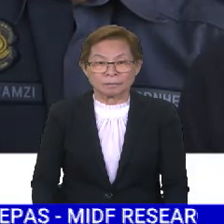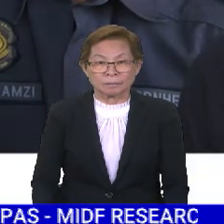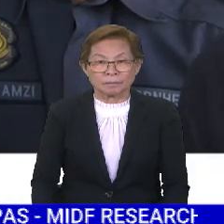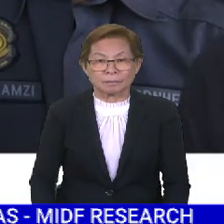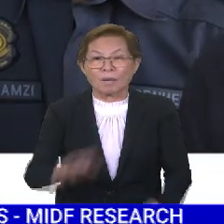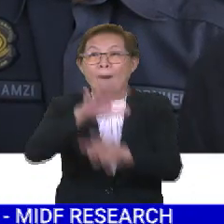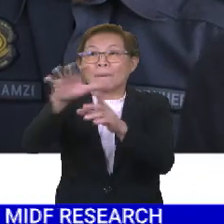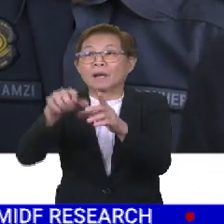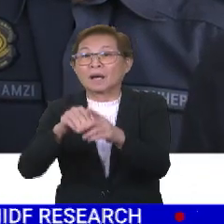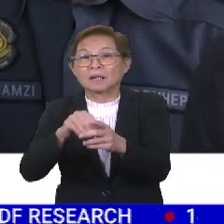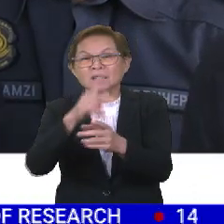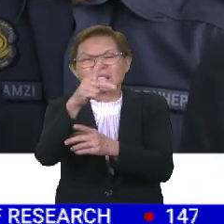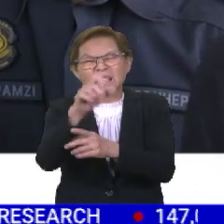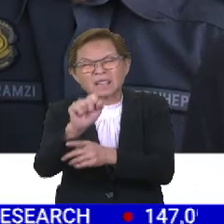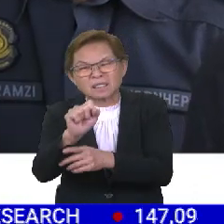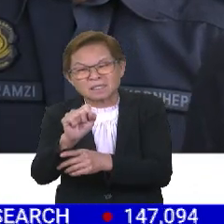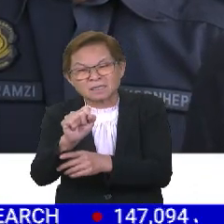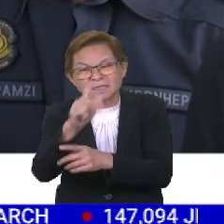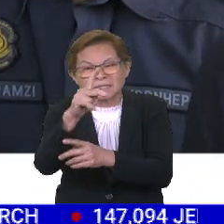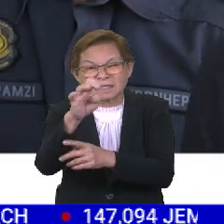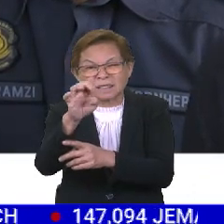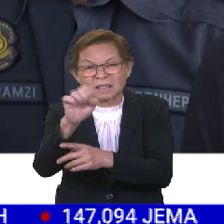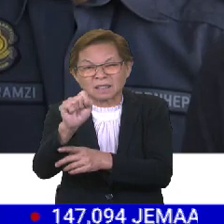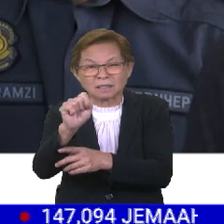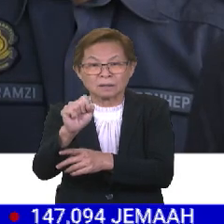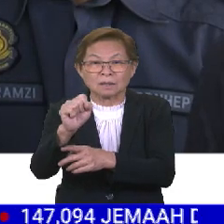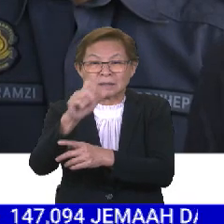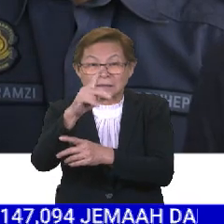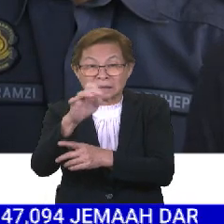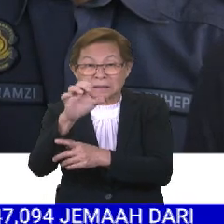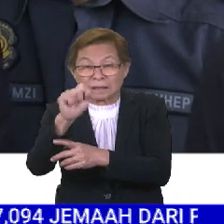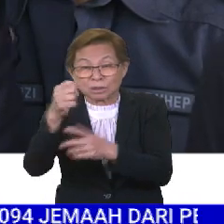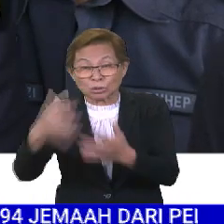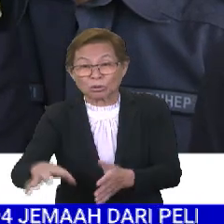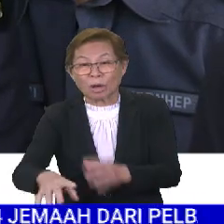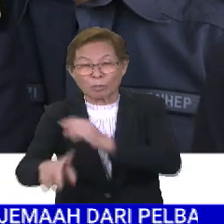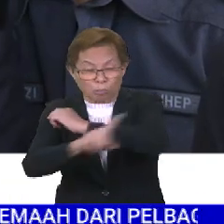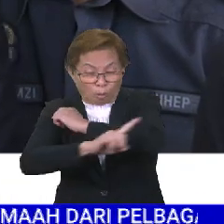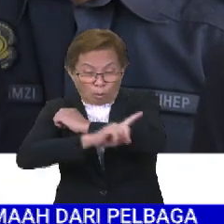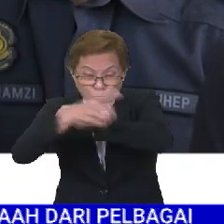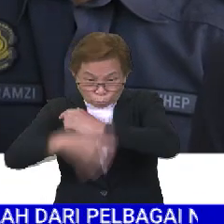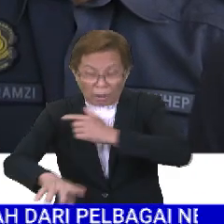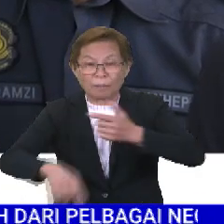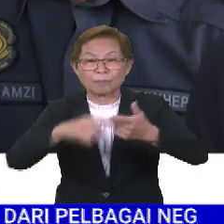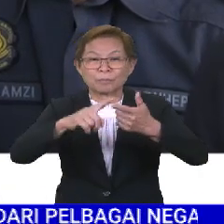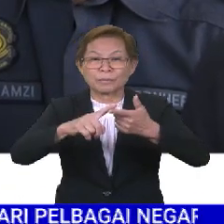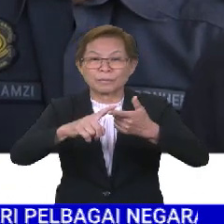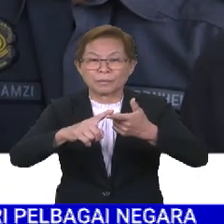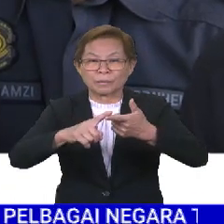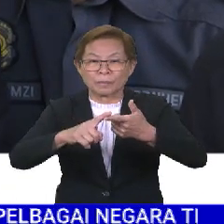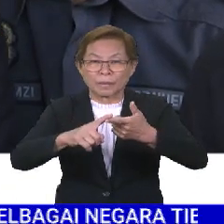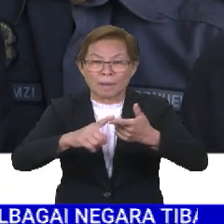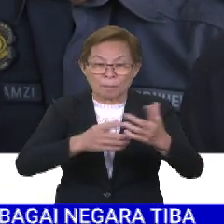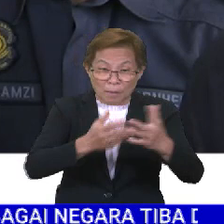Melibatkan kes-kes sama ada kes-kes yang telah dijatuh hukuman iaitu